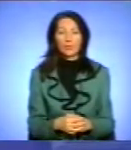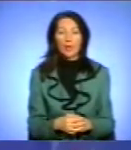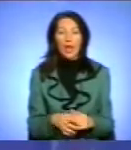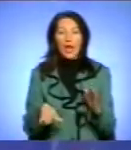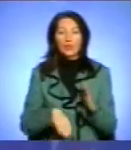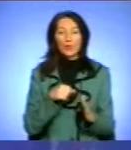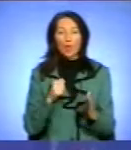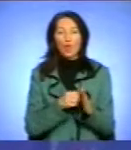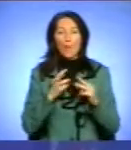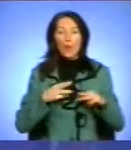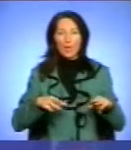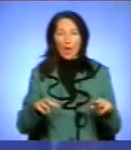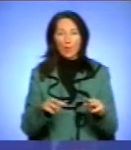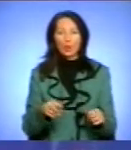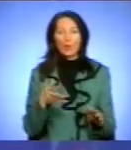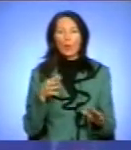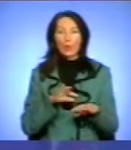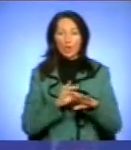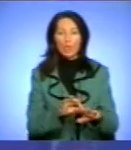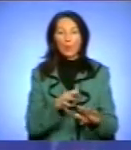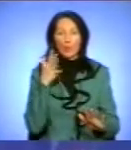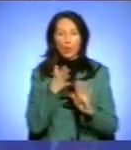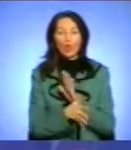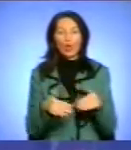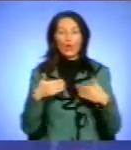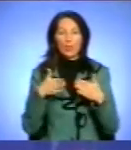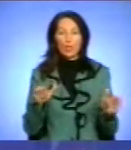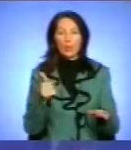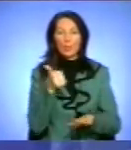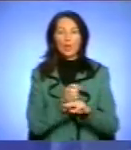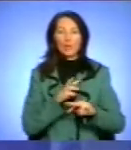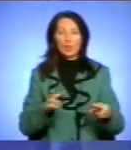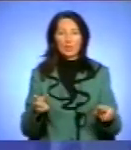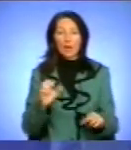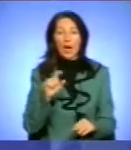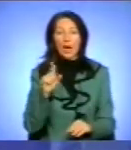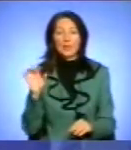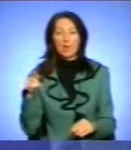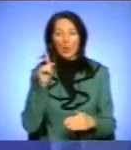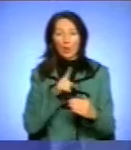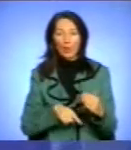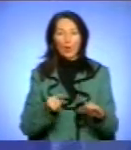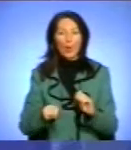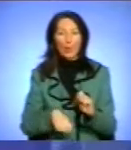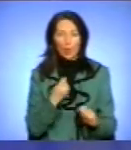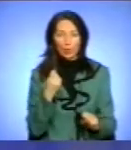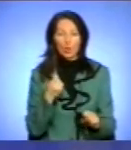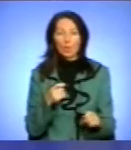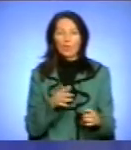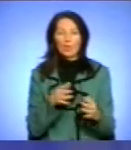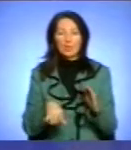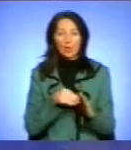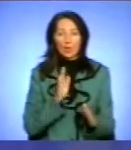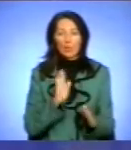Вибори до парламенту пройшли прозоро та відкрито. Прем'єр-міністр Микола Азаров переконує, порушення під час виборчих перегонів були